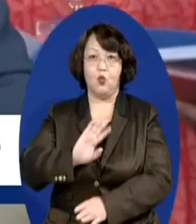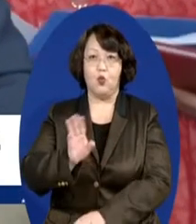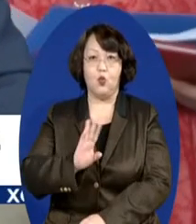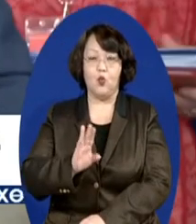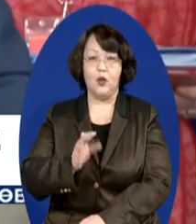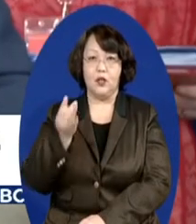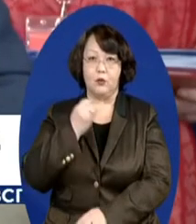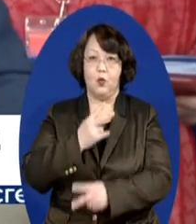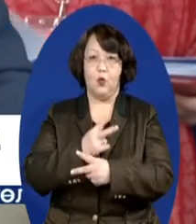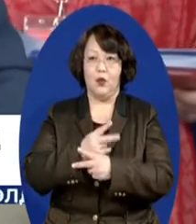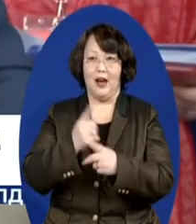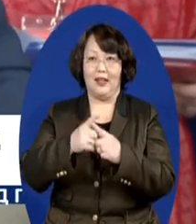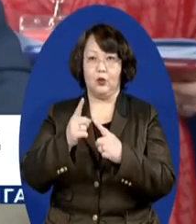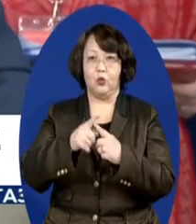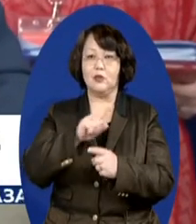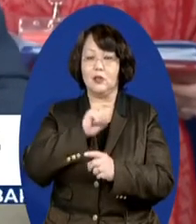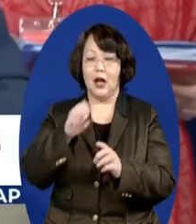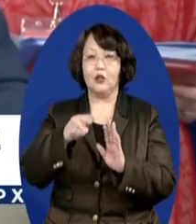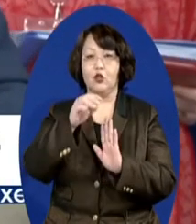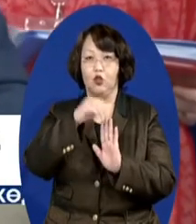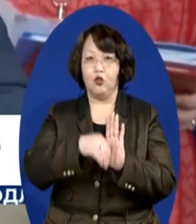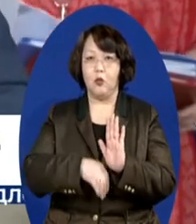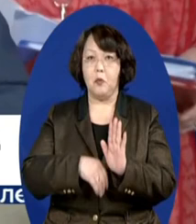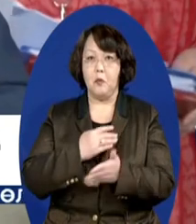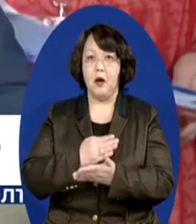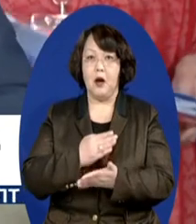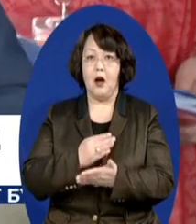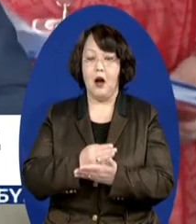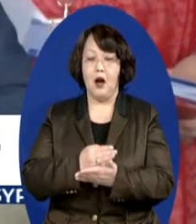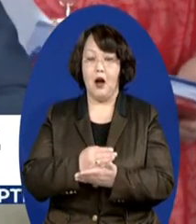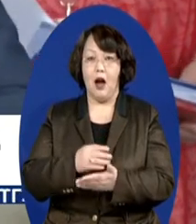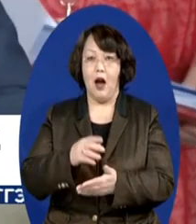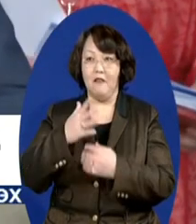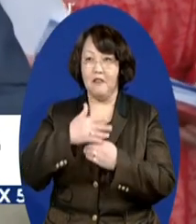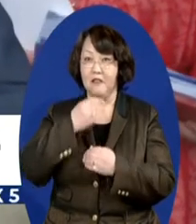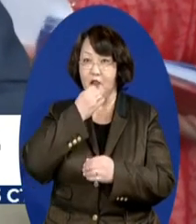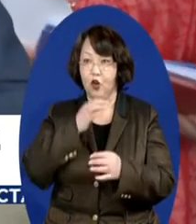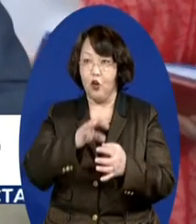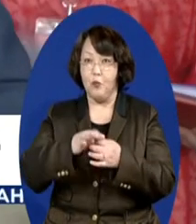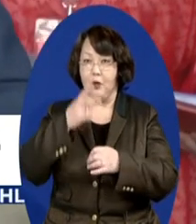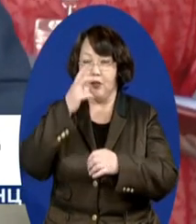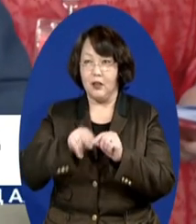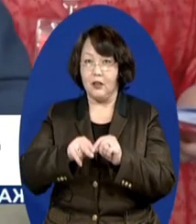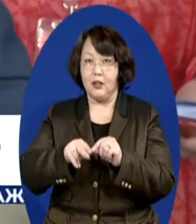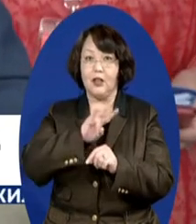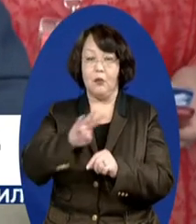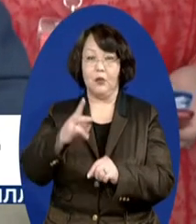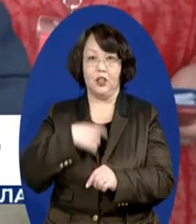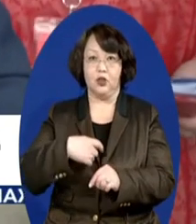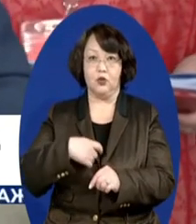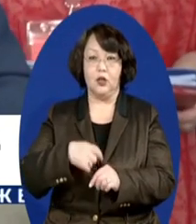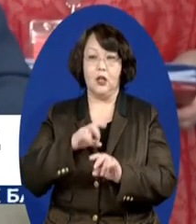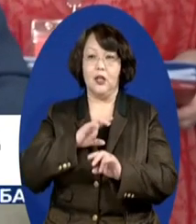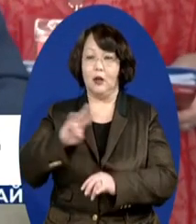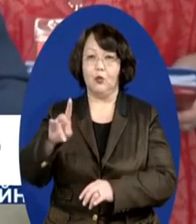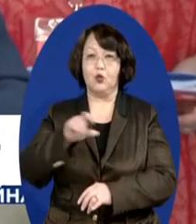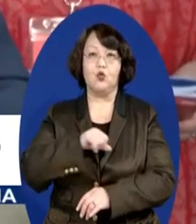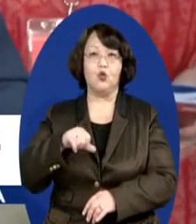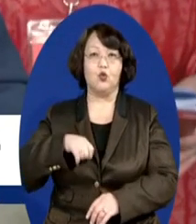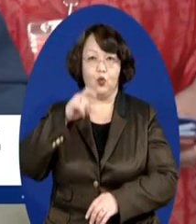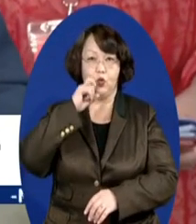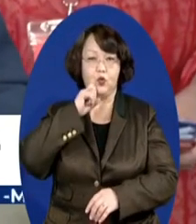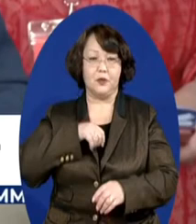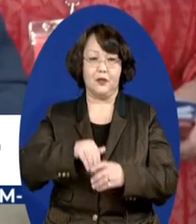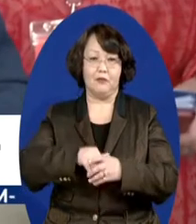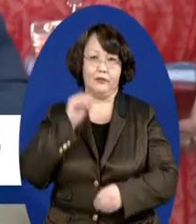заалт орсон. Авилга албан тушаалын гемт хэрэгт холбогдоод шалгагдж байгаа тохиолдолд бол тухайн намын гишүүн намаасаа өөрийн хүсэл дээрээ